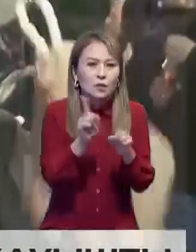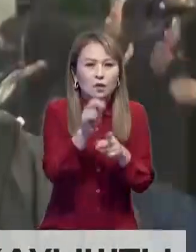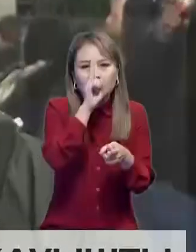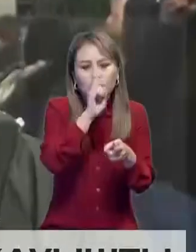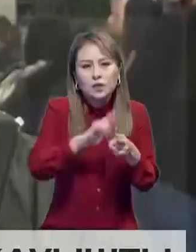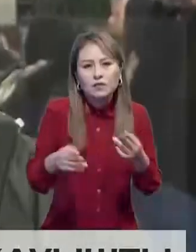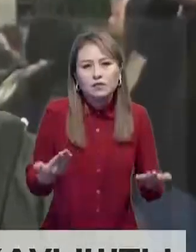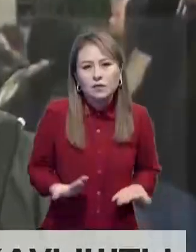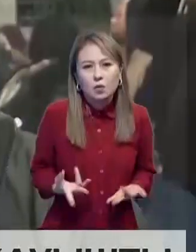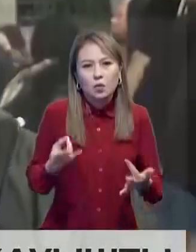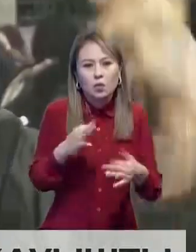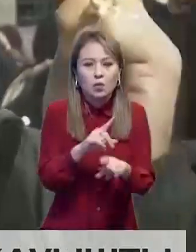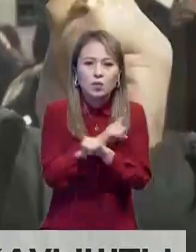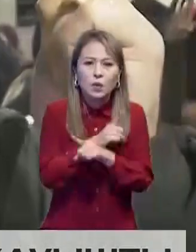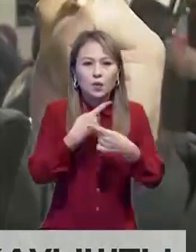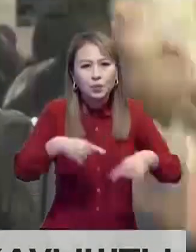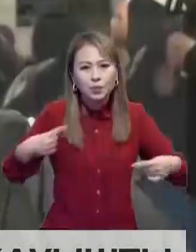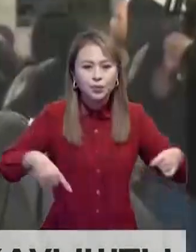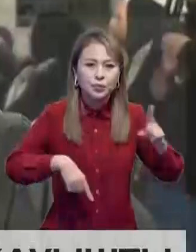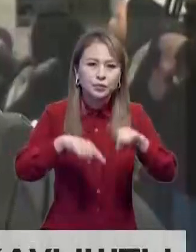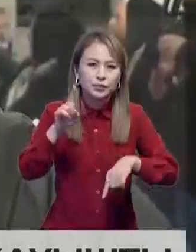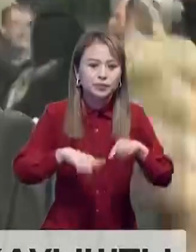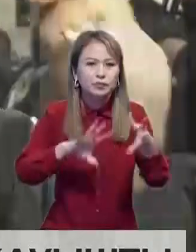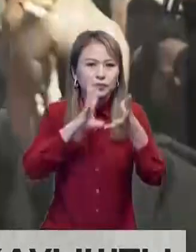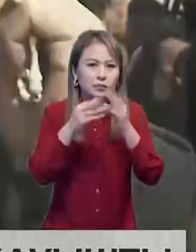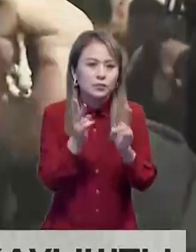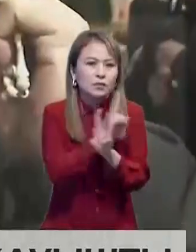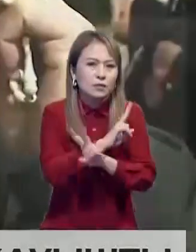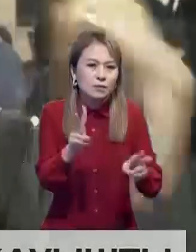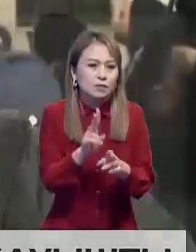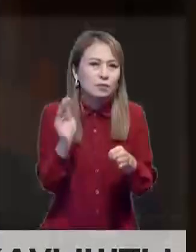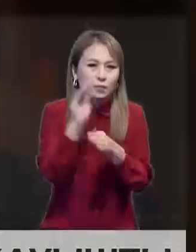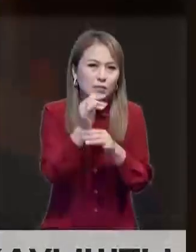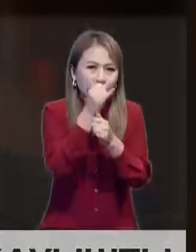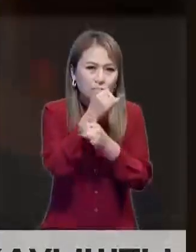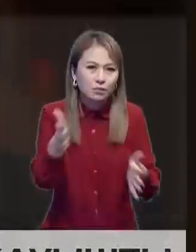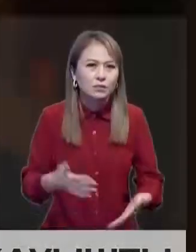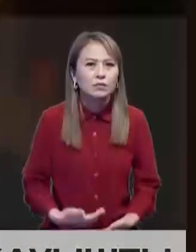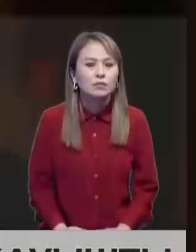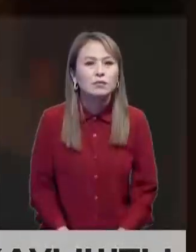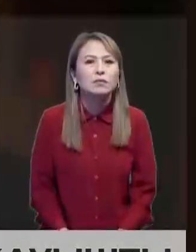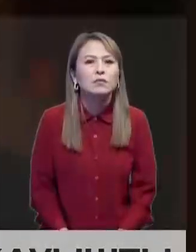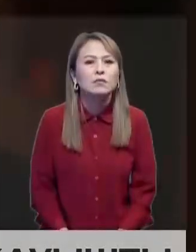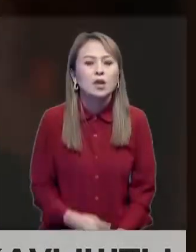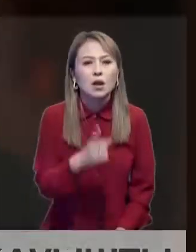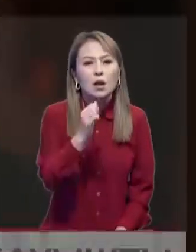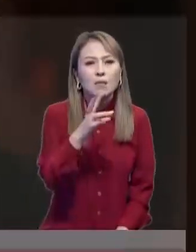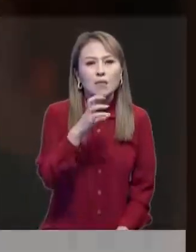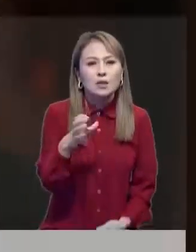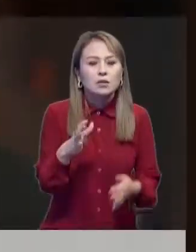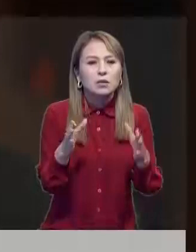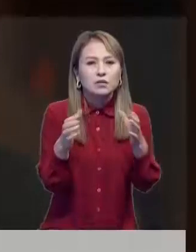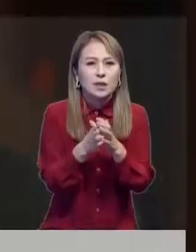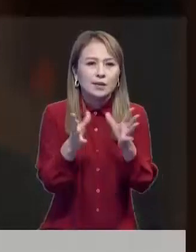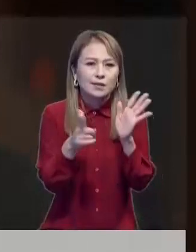еді. Алайда қаза тапқан өзге де жақындарымның орнын ешкімде ештеңе де толтыра алмайды. Хамас отбасындағы 7